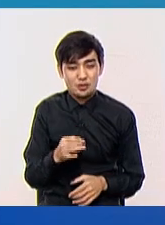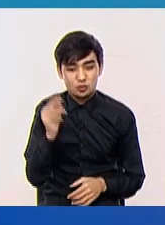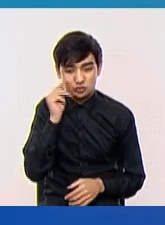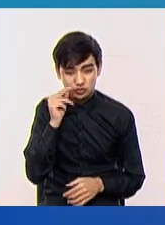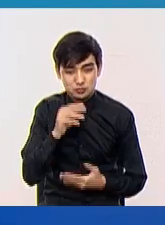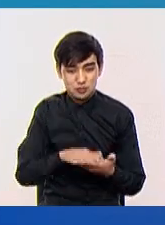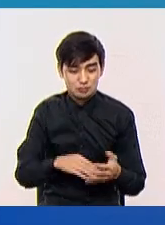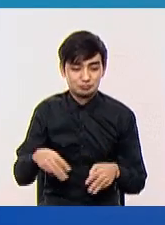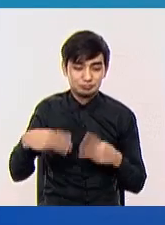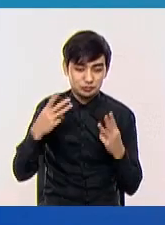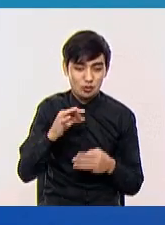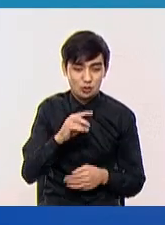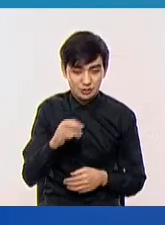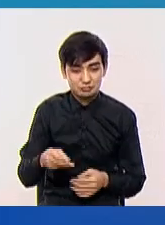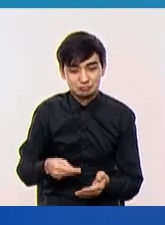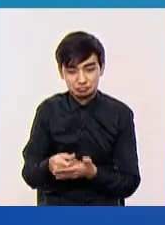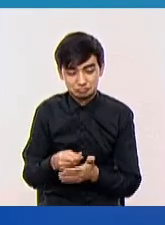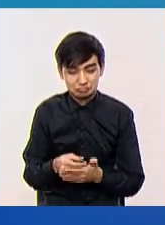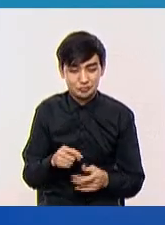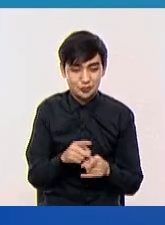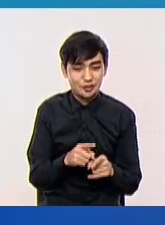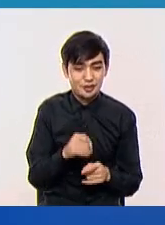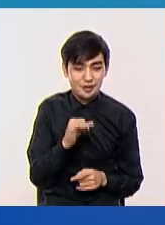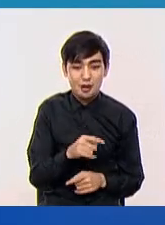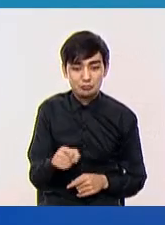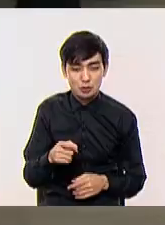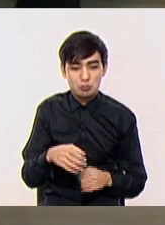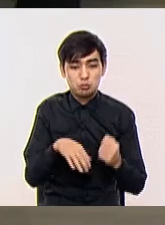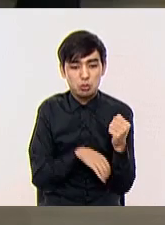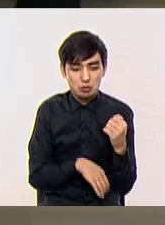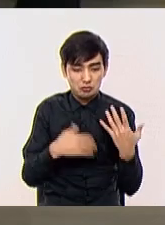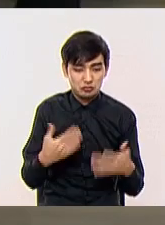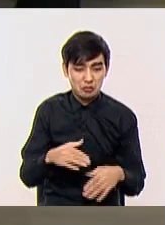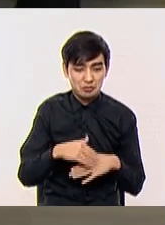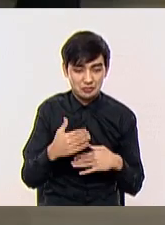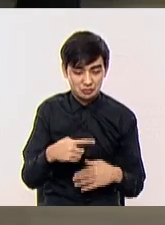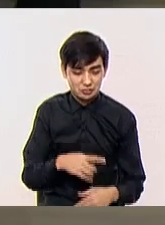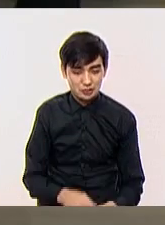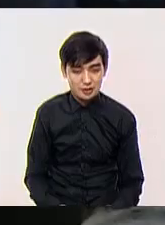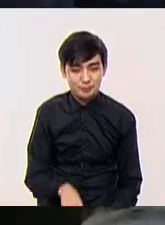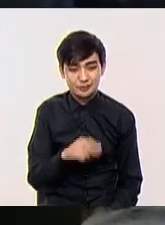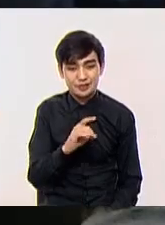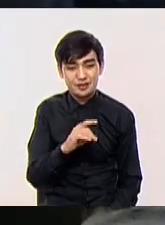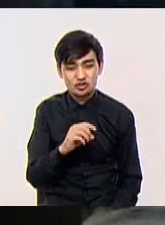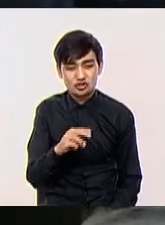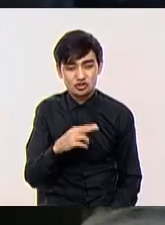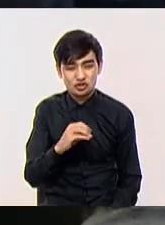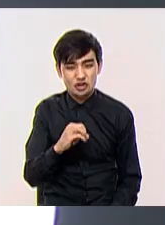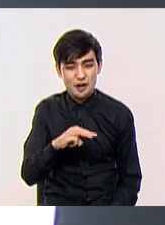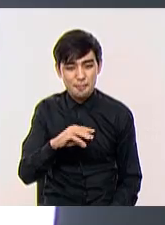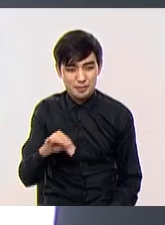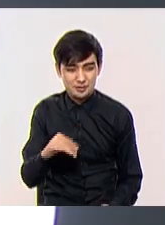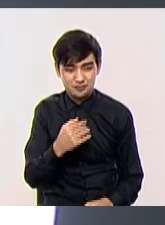обучаться онлайн и оплачивать. Им сказать, что уже поздно. Ректор ЖМП уверяет, что сумма за обучение